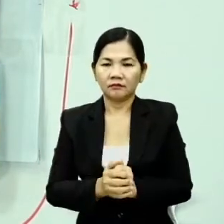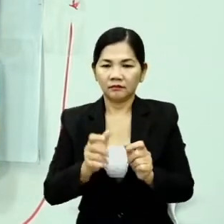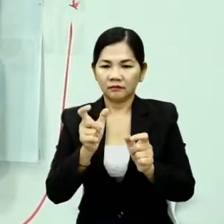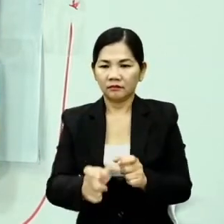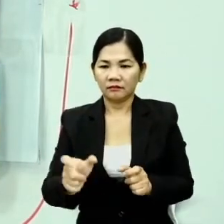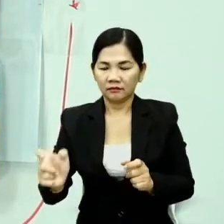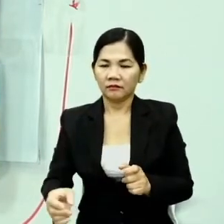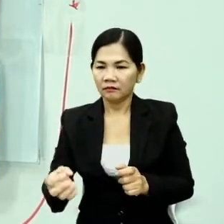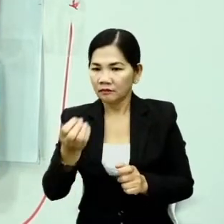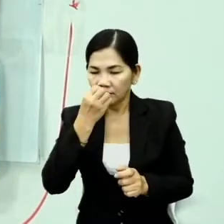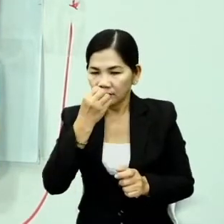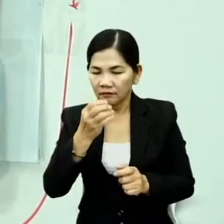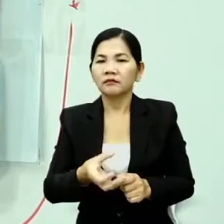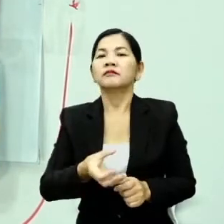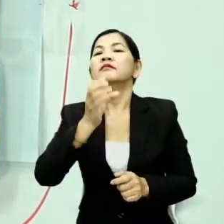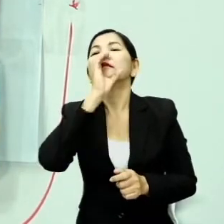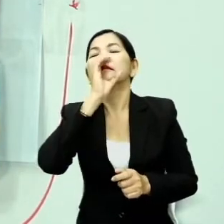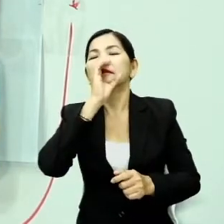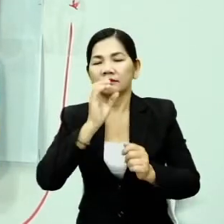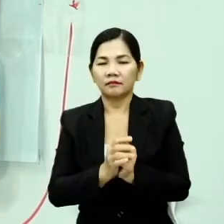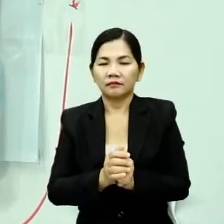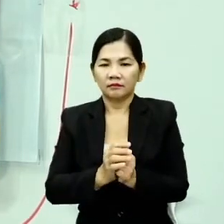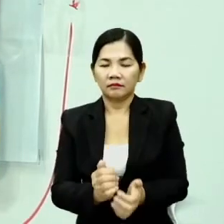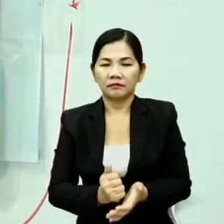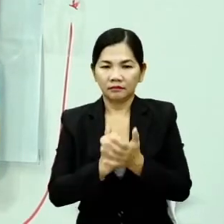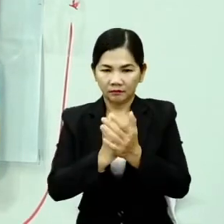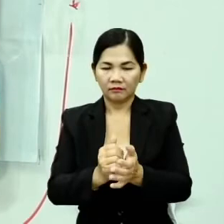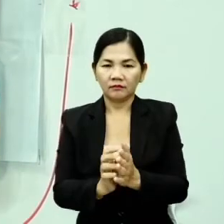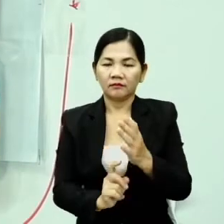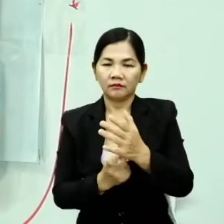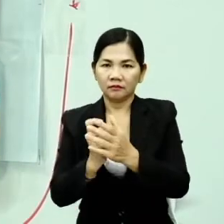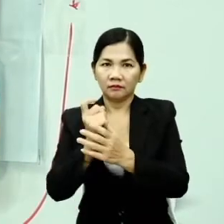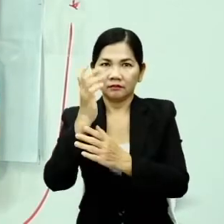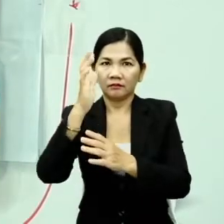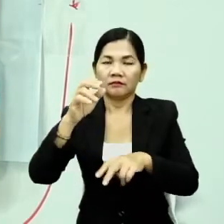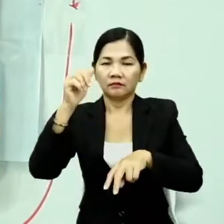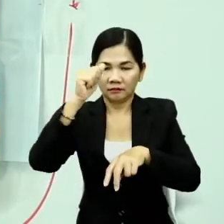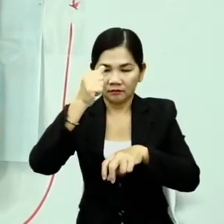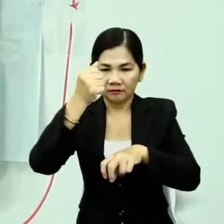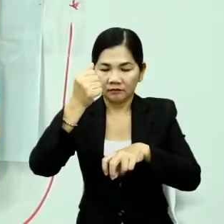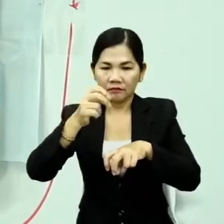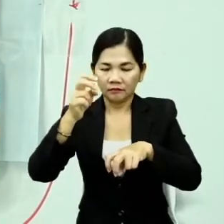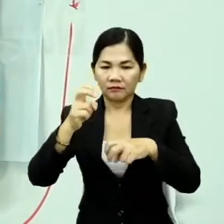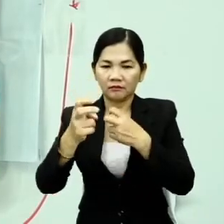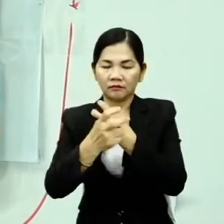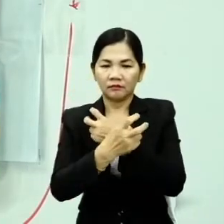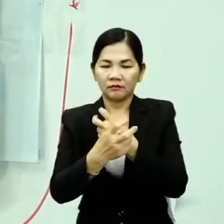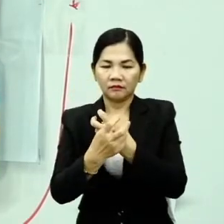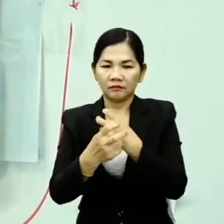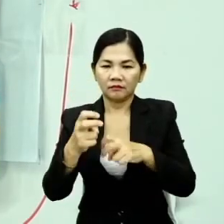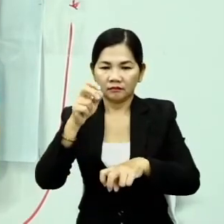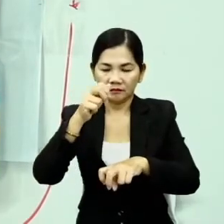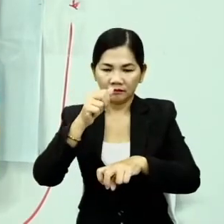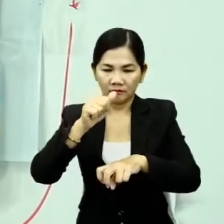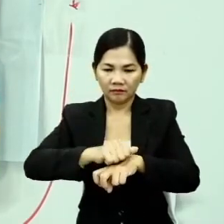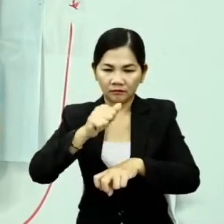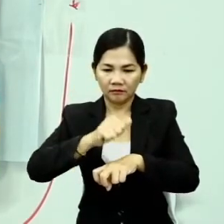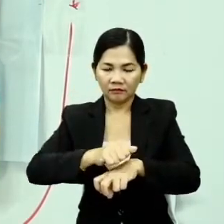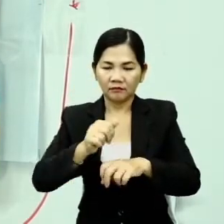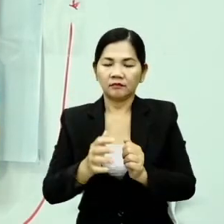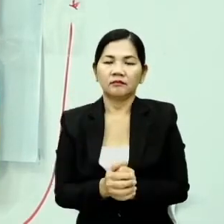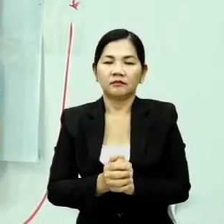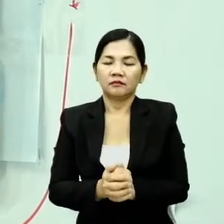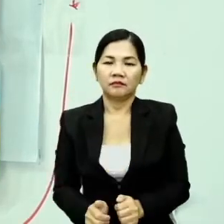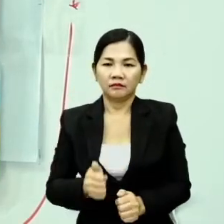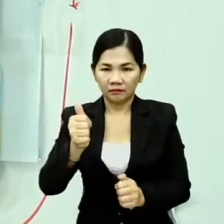mình dương bò được phốt cha đầm bầy ơi cha chùm nuôi đo cá lụt lọt ăn là con nát nằng thua ở dưới miếng sọc phiệp lò cha ta là con